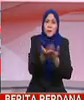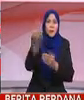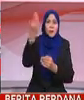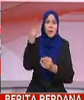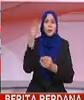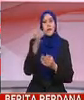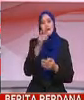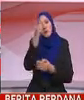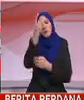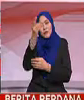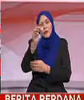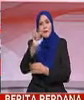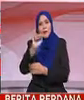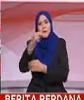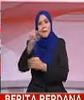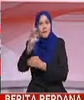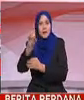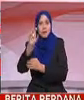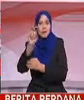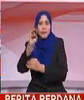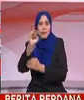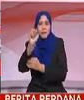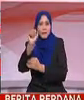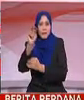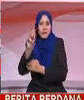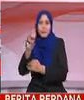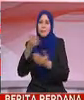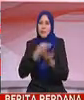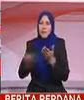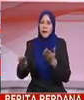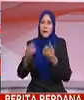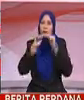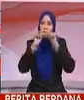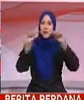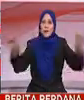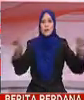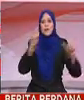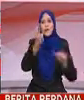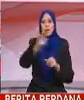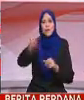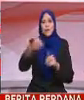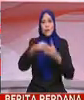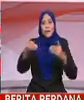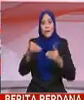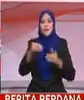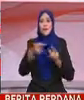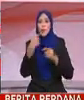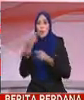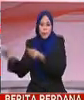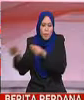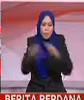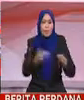maslan didakwa dengan dua pertumbuhan yaitu gagal mengisyaratkan dua juta Ringgit yang diterima daripada Datuk Seri Najib Tun Razak